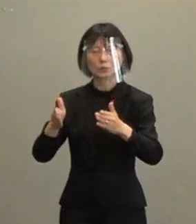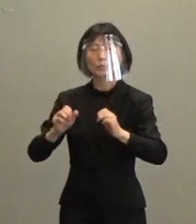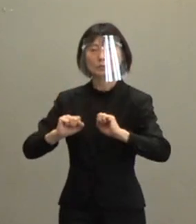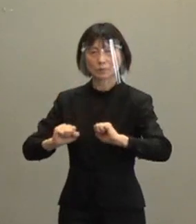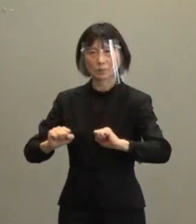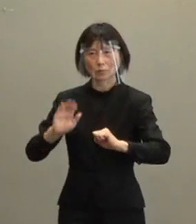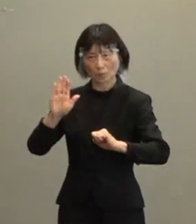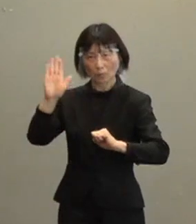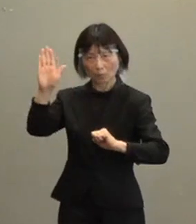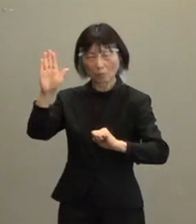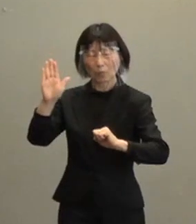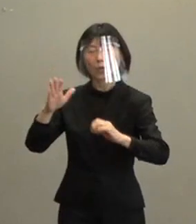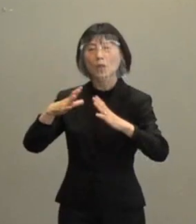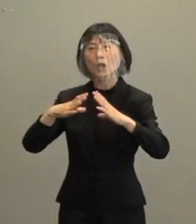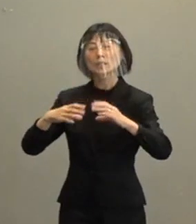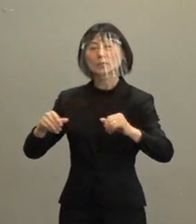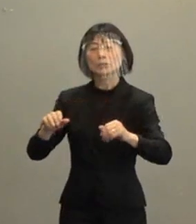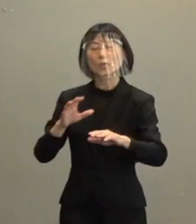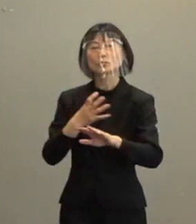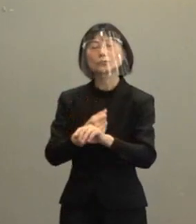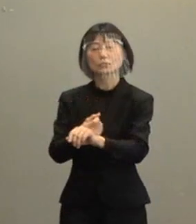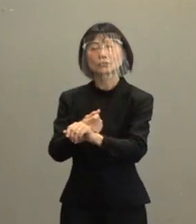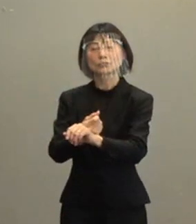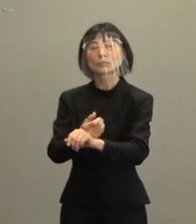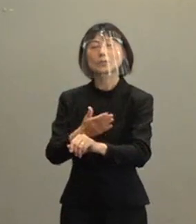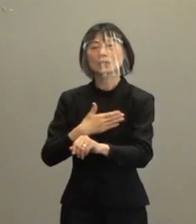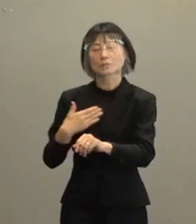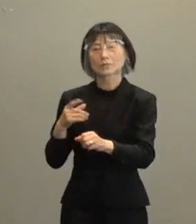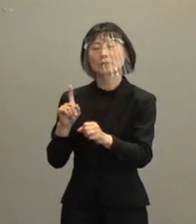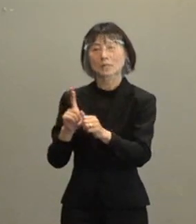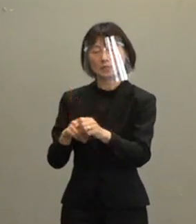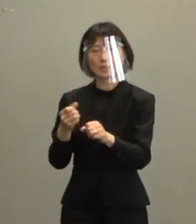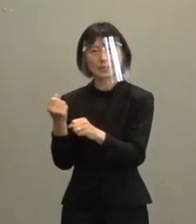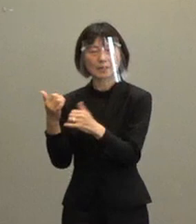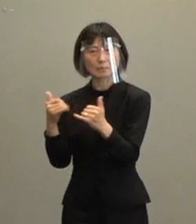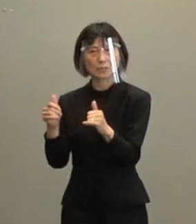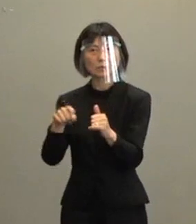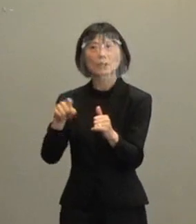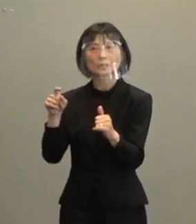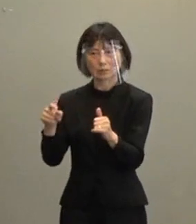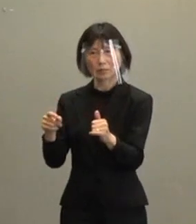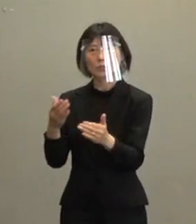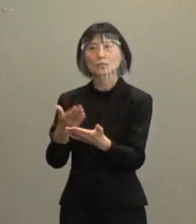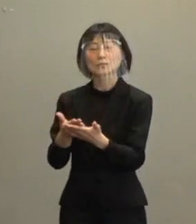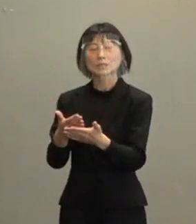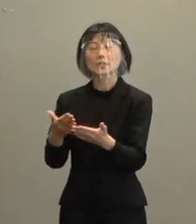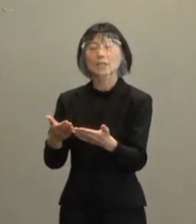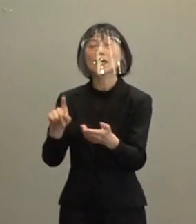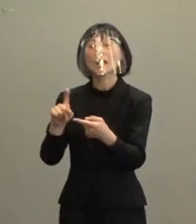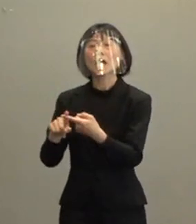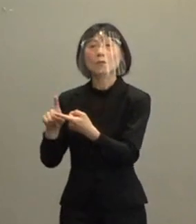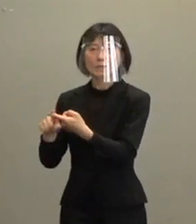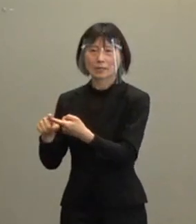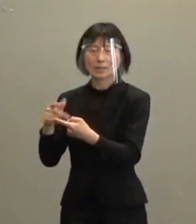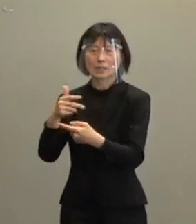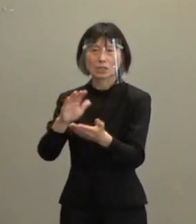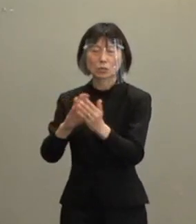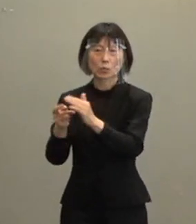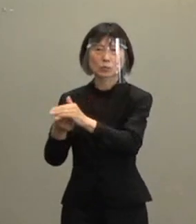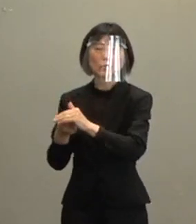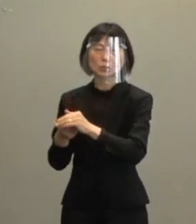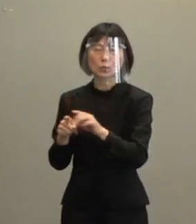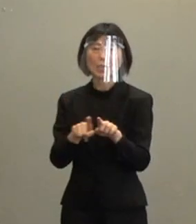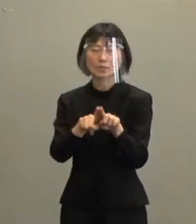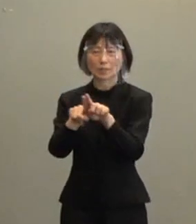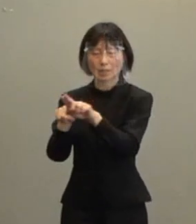も日本語を習得できるようにですね、避難民の方々のそれぞれのニーズに応じてですね、市町村と連携して支援を